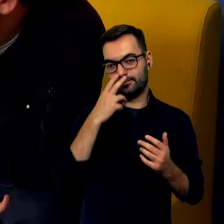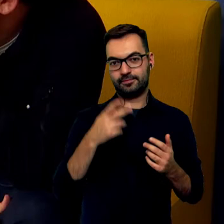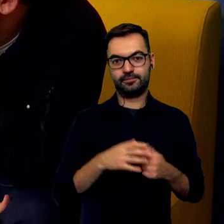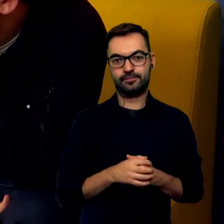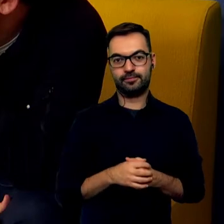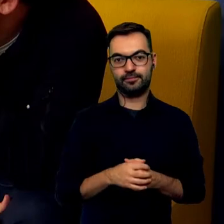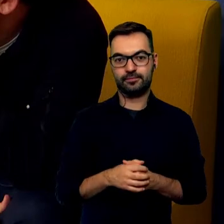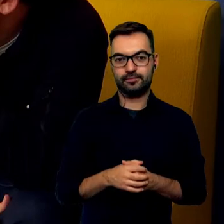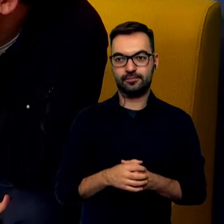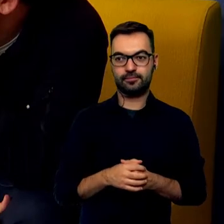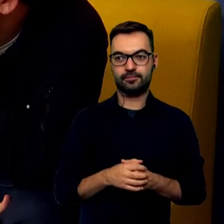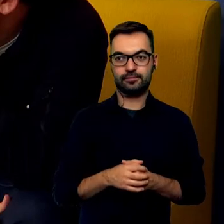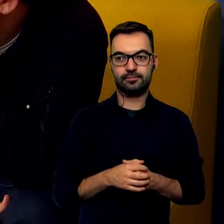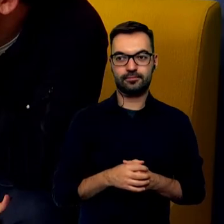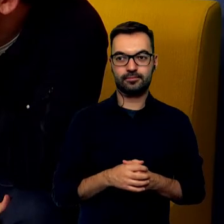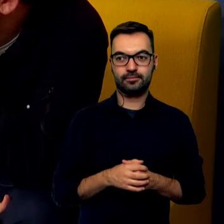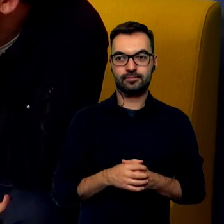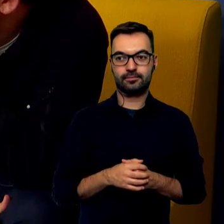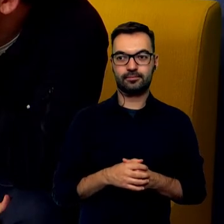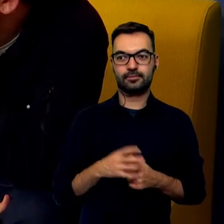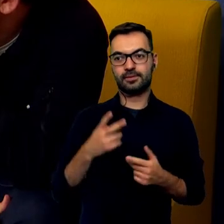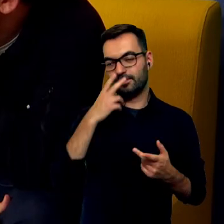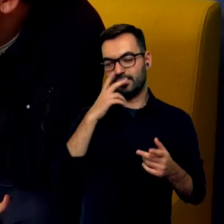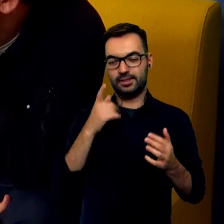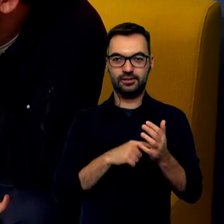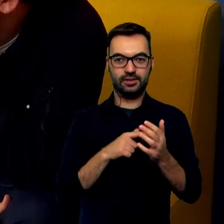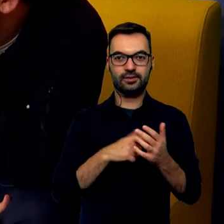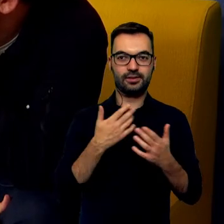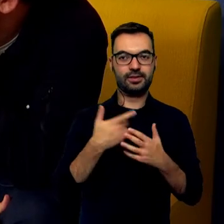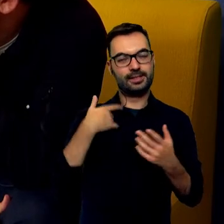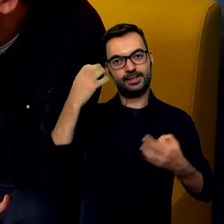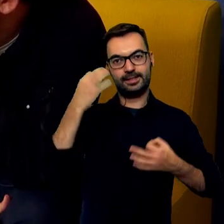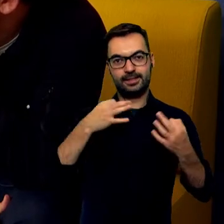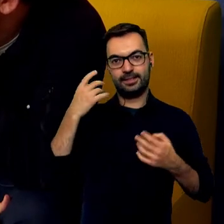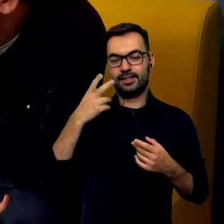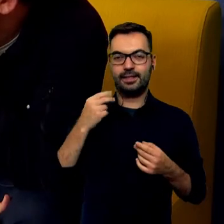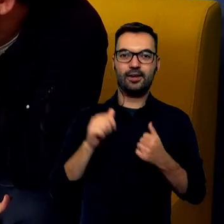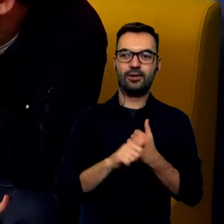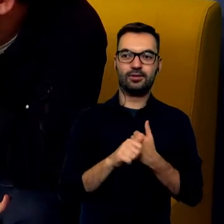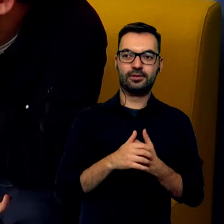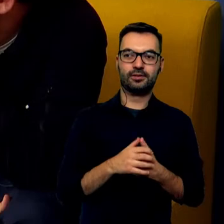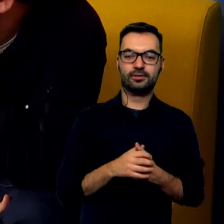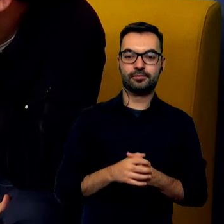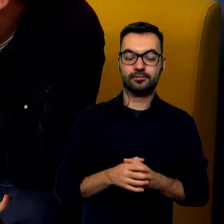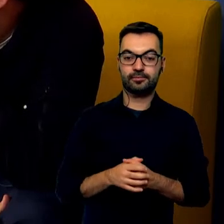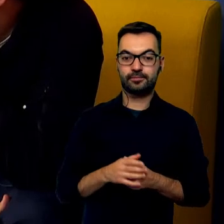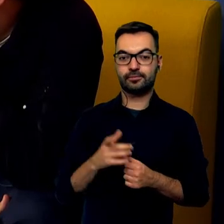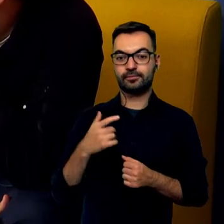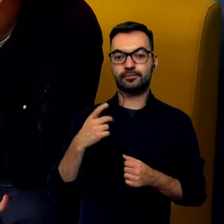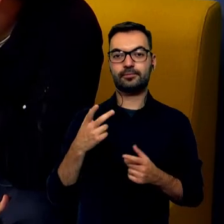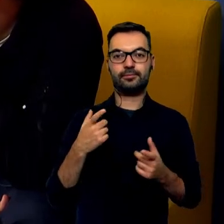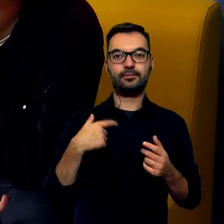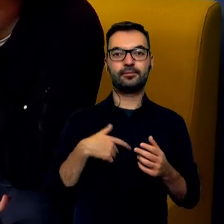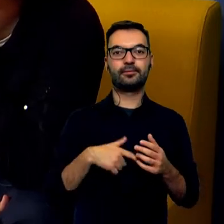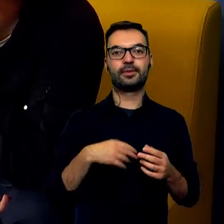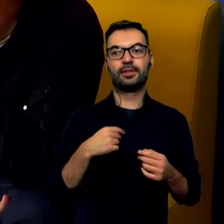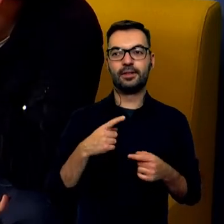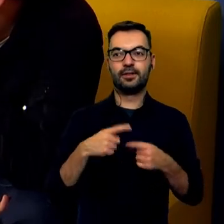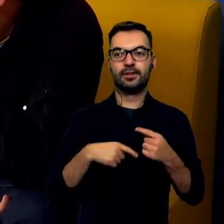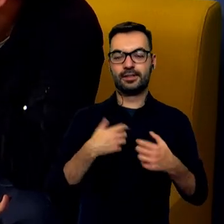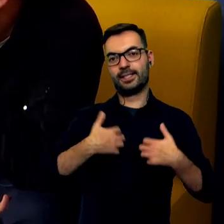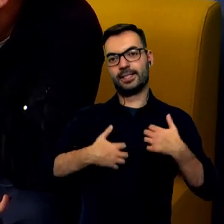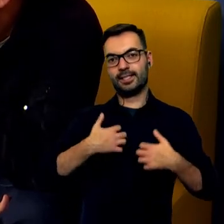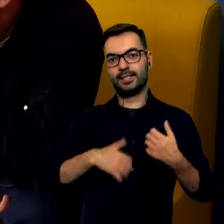to właściwie potykam albo gdzieś spotykam i się zastanawiam już nawet nie w takiej, bo początkowo też już przeszedłem z takiego